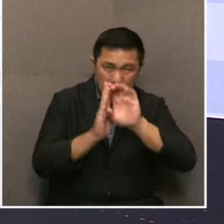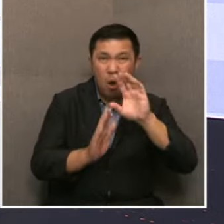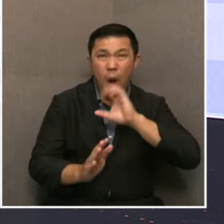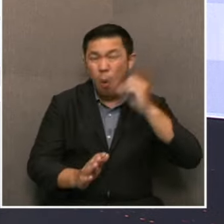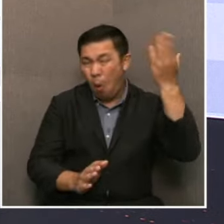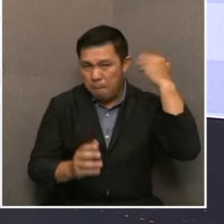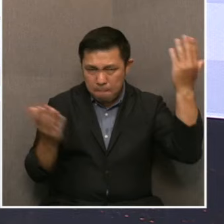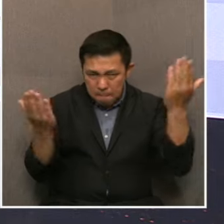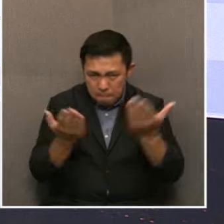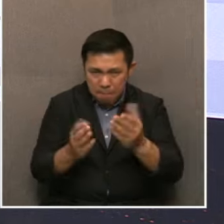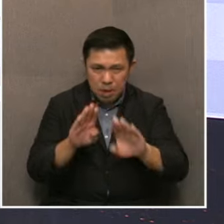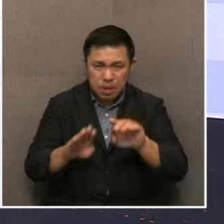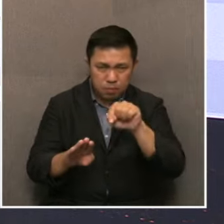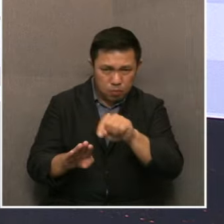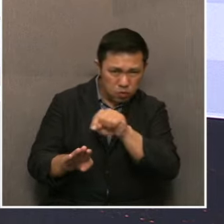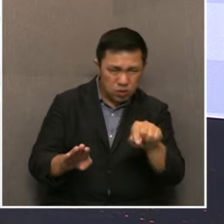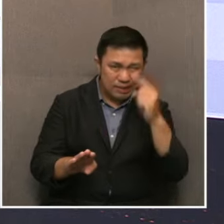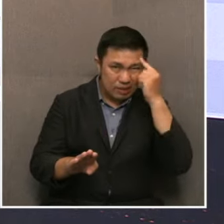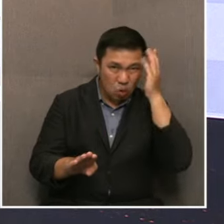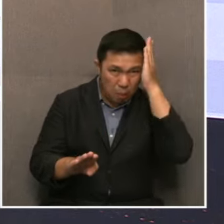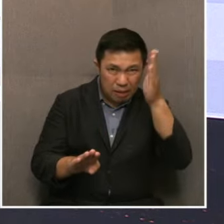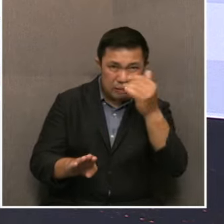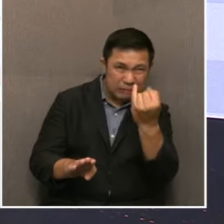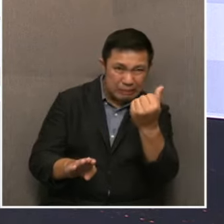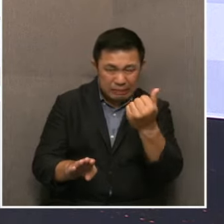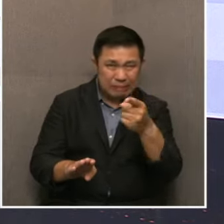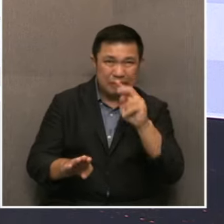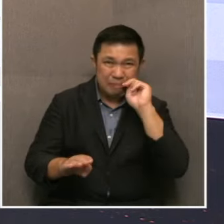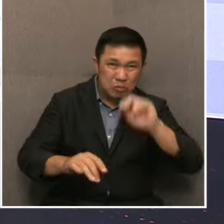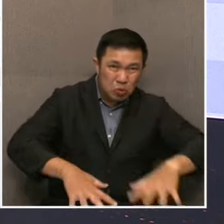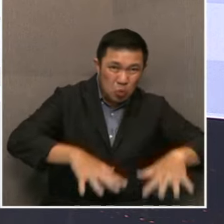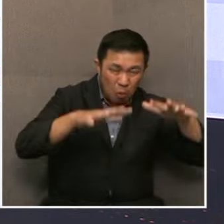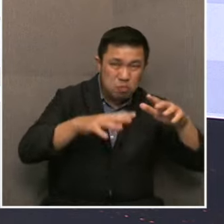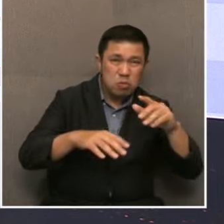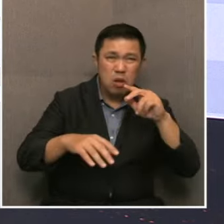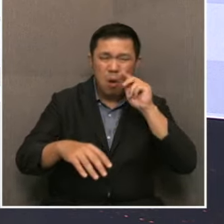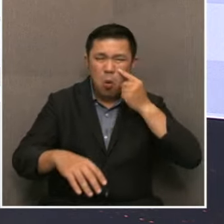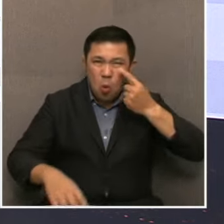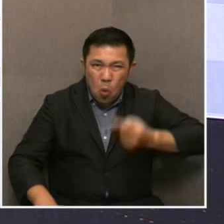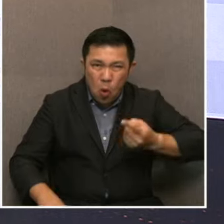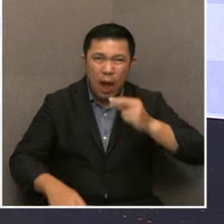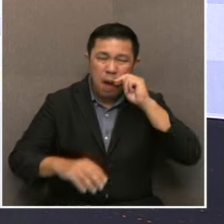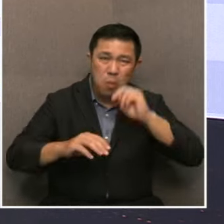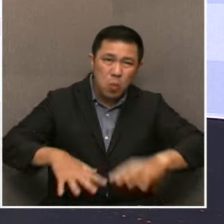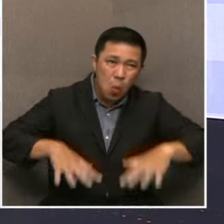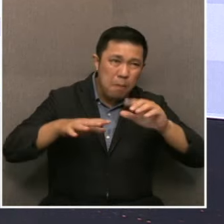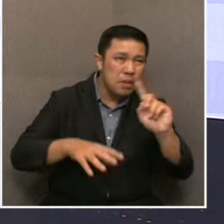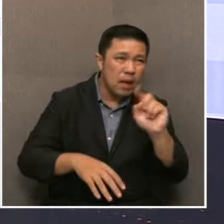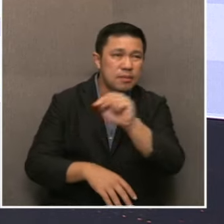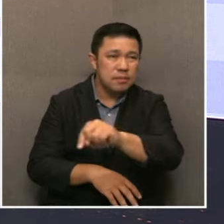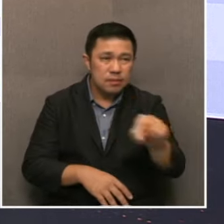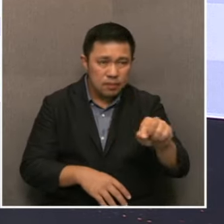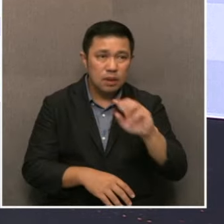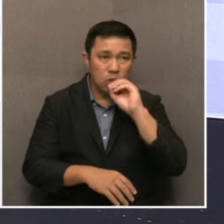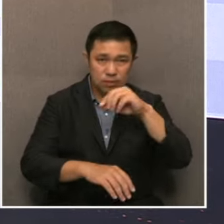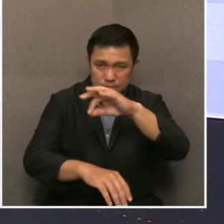เนี่ยมาเปรียบเทียบแล้วก็มาดูนะครับว่าแนวโน้มเป็นอย่างไรจุดไหนเนี่ยท่วมมากหรือว่าท่วมซ้ำซากเป็นประจำทุกปีแล้วก็ยังสามารถระบุตำแหน่ง